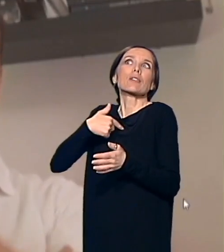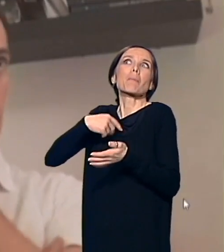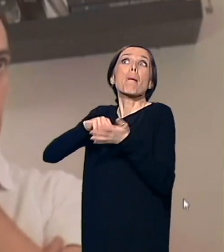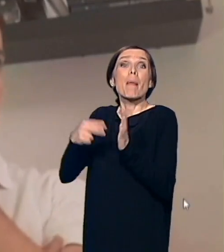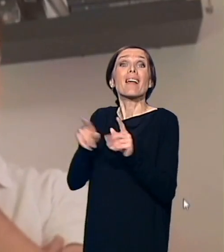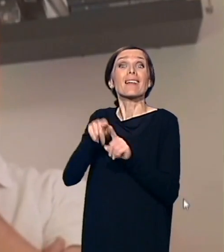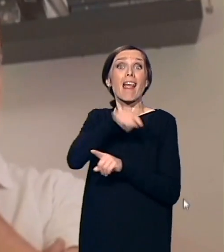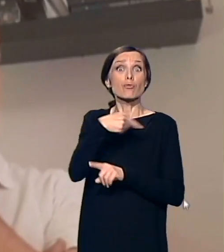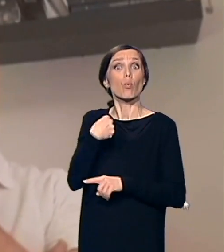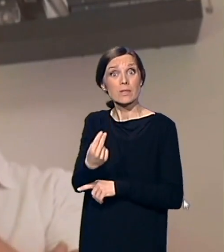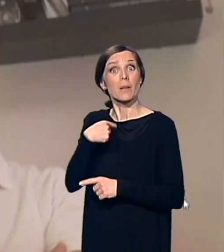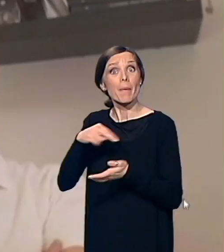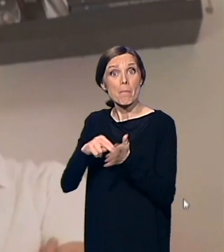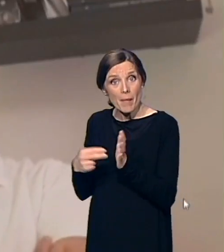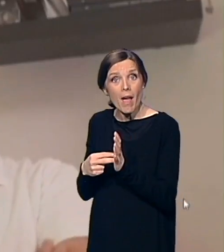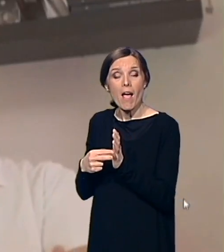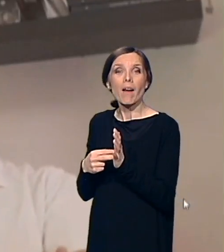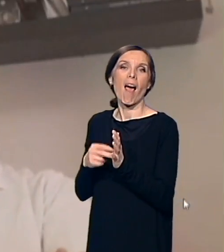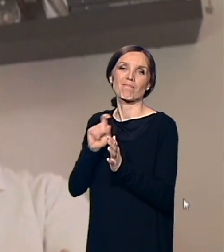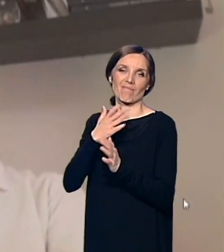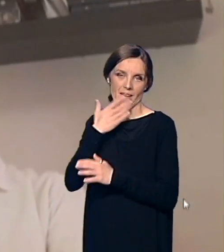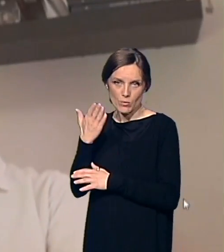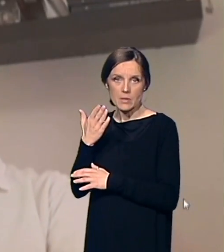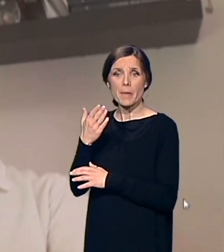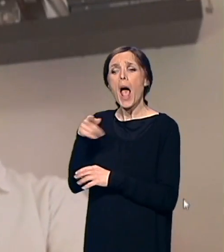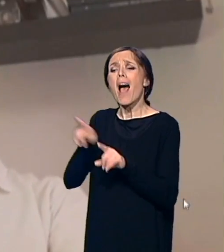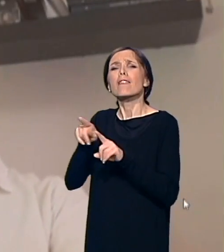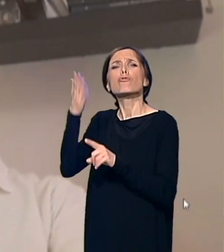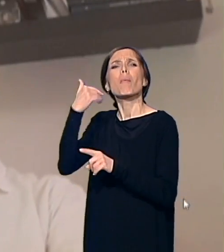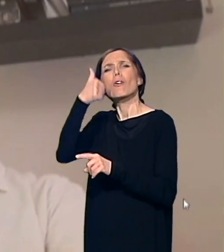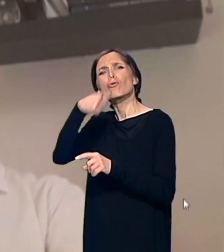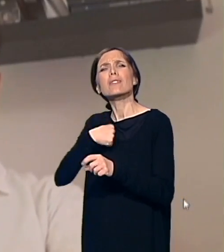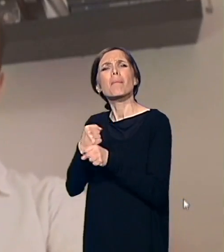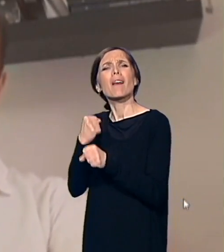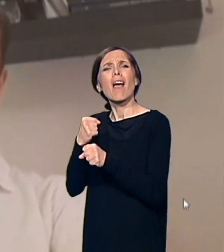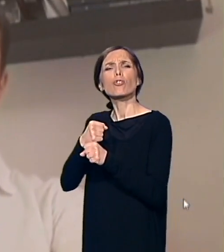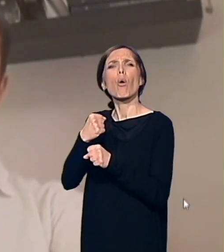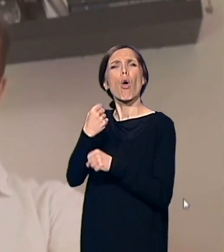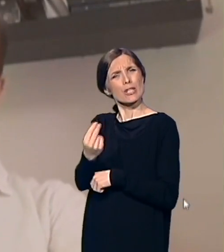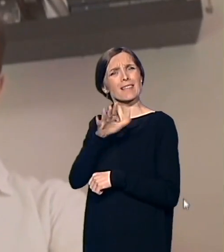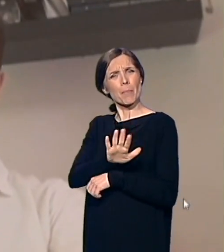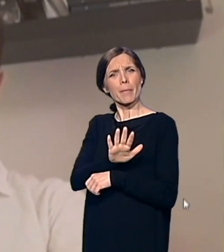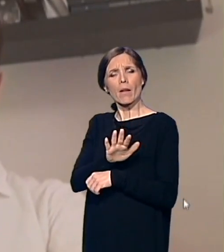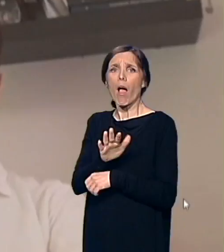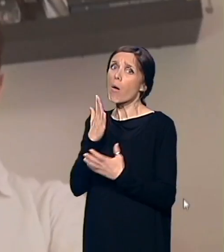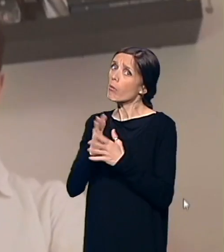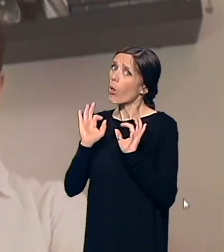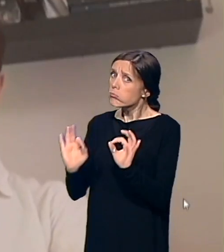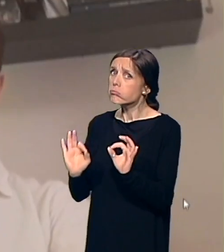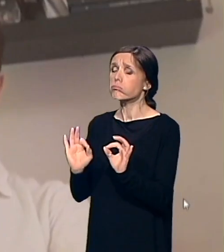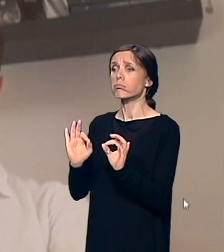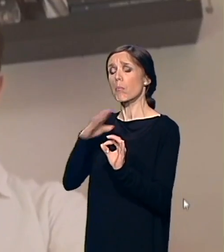Srbiji, put je tamo isto bio jako dobar, jako puno iskustva, znanja